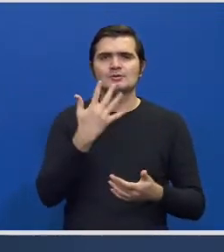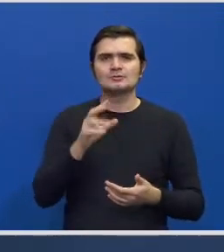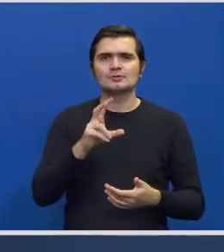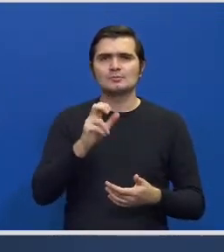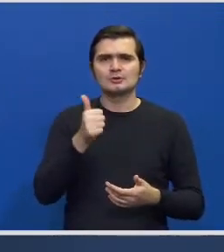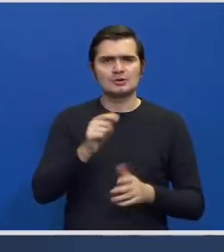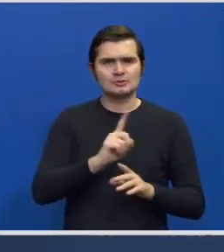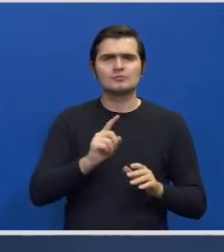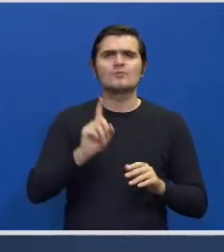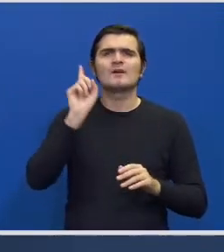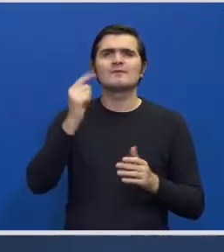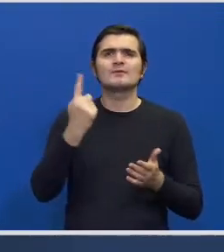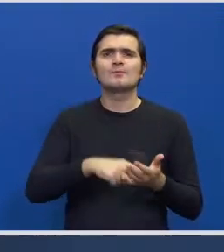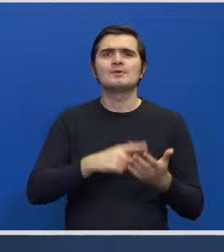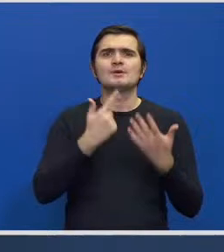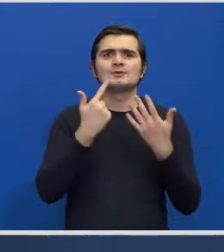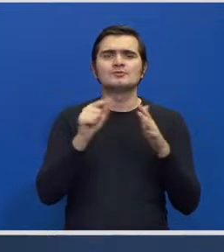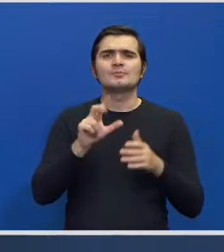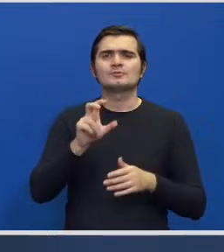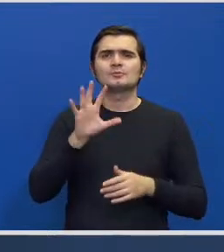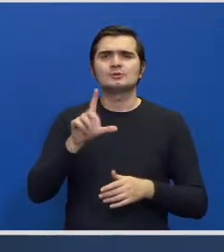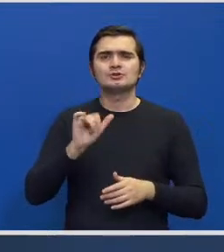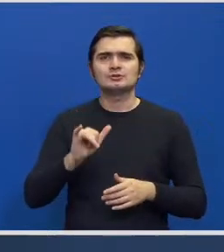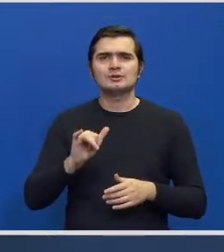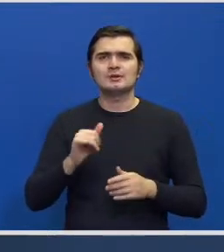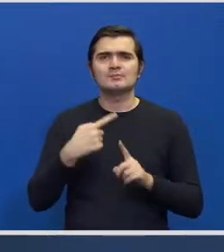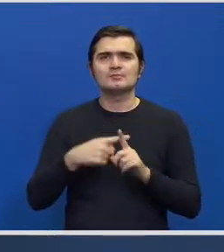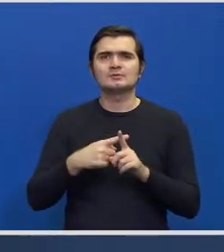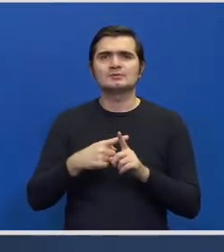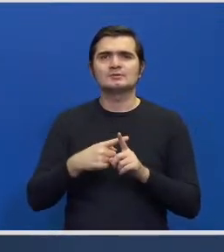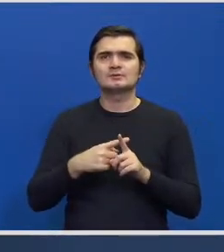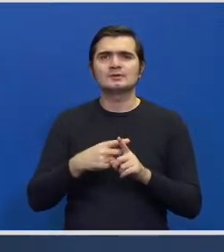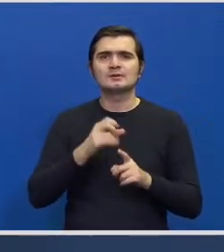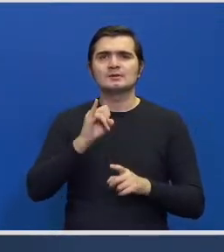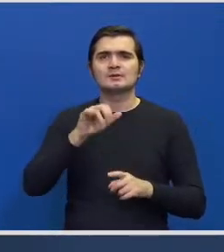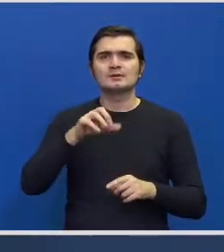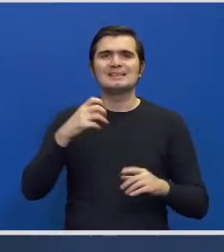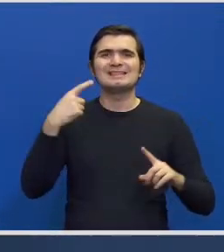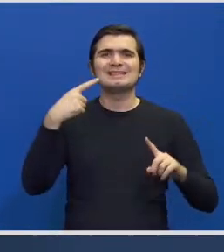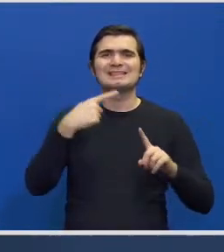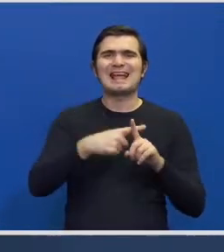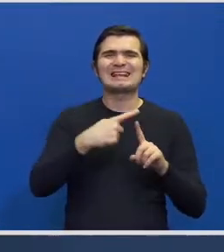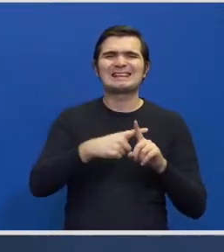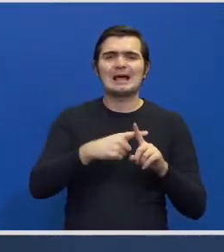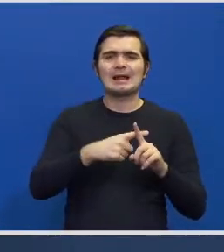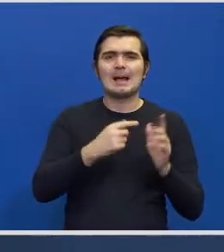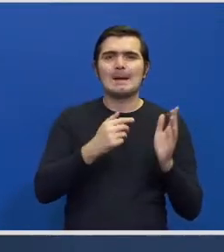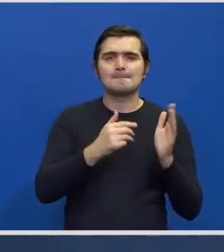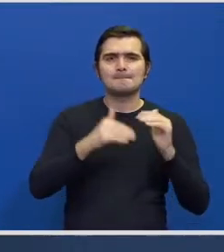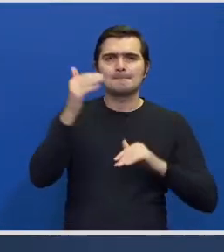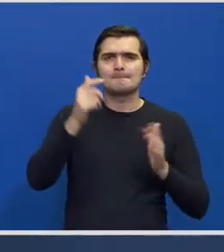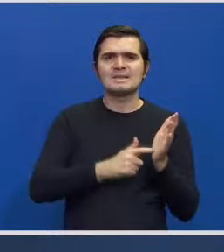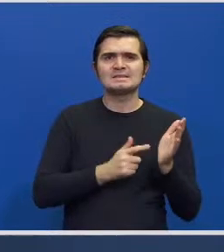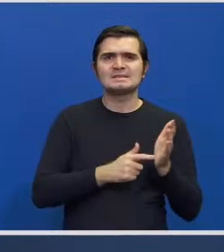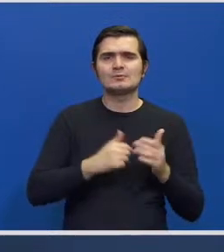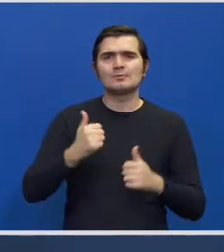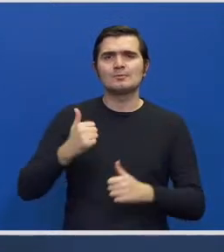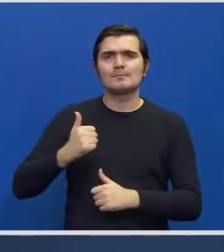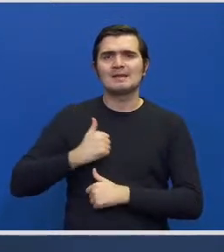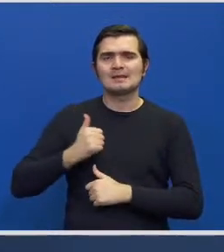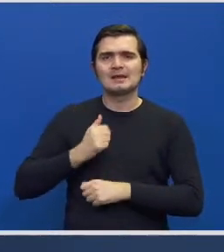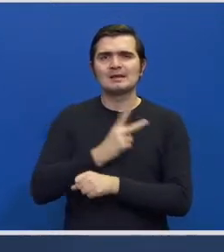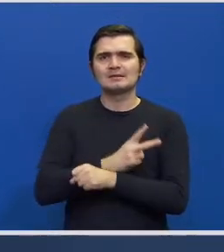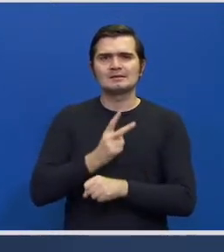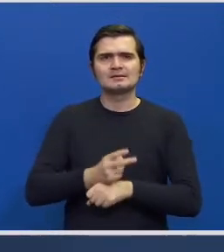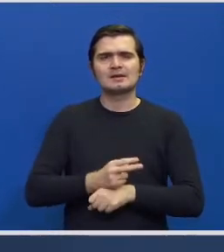pensii, de la 1586 la 1785 de lei. Indexarea pensiilor militare de stat cu rata inflației,